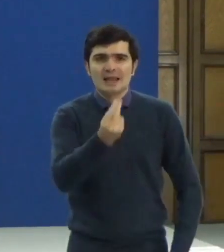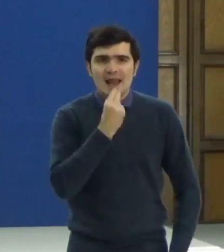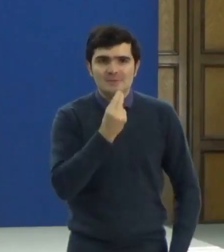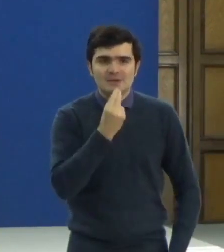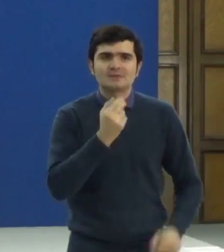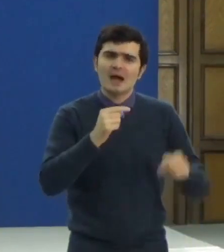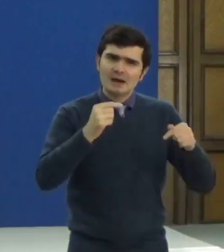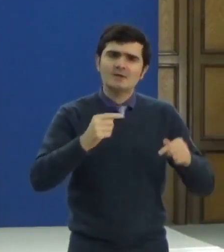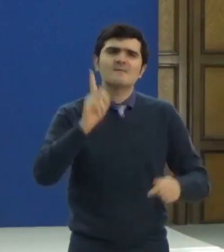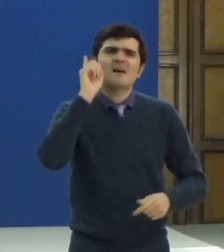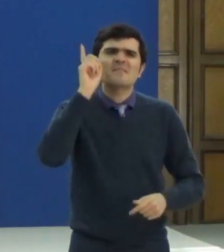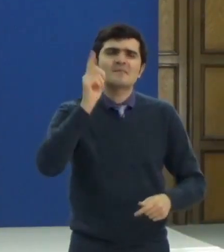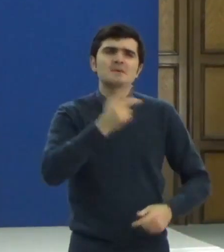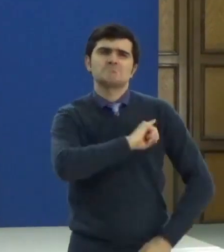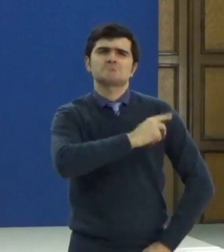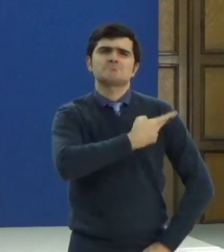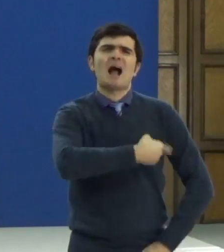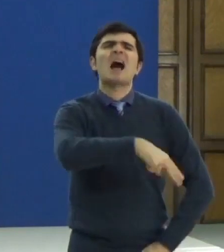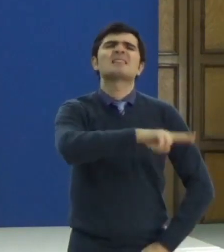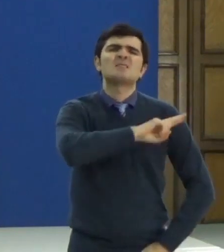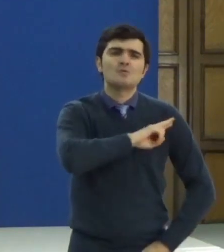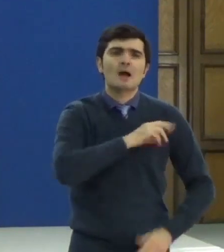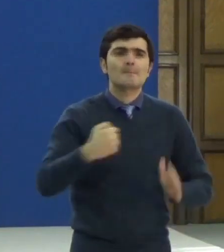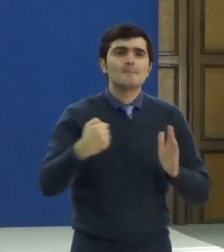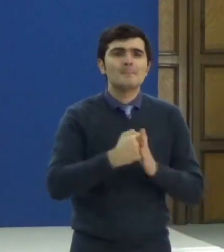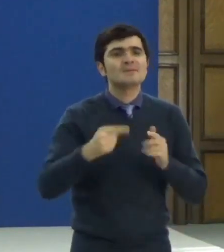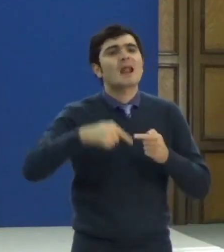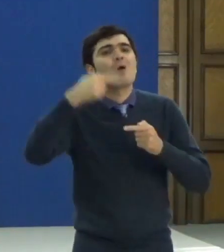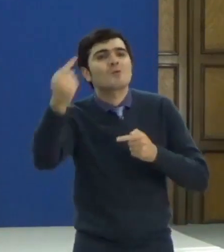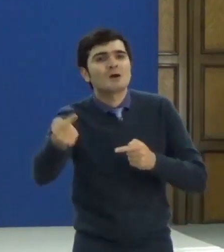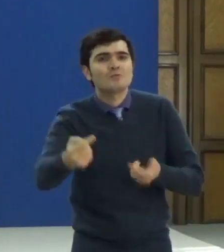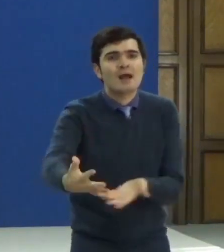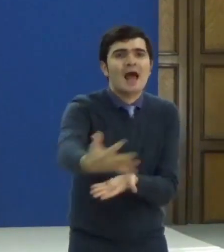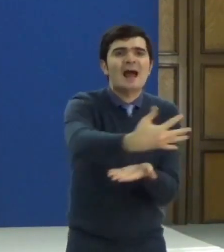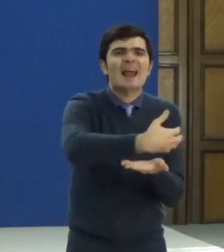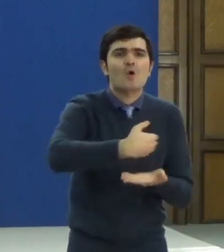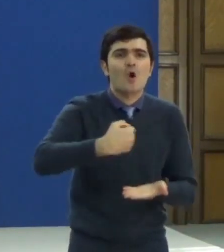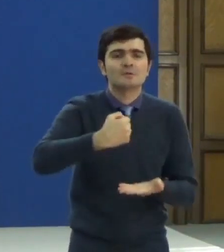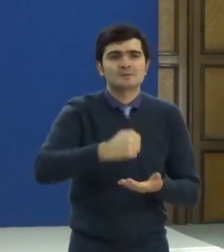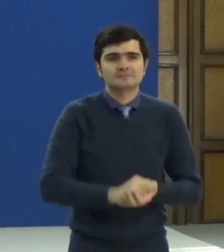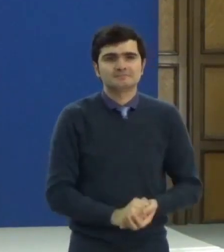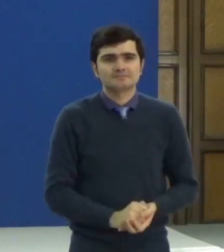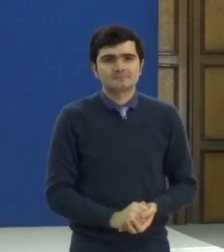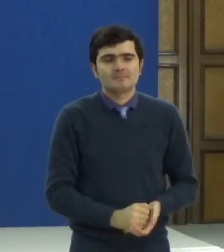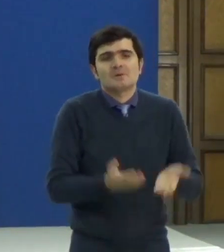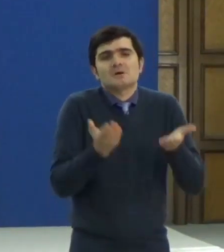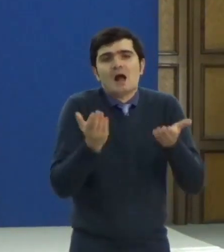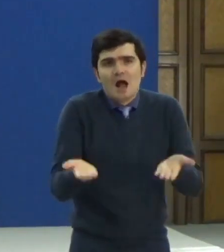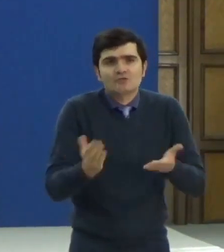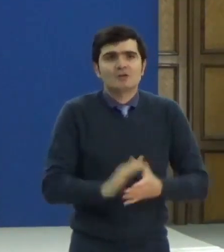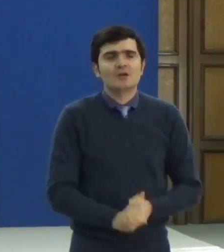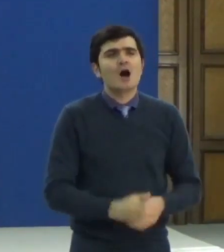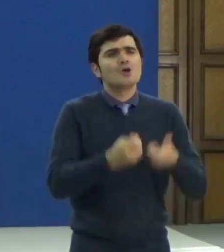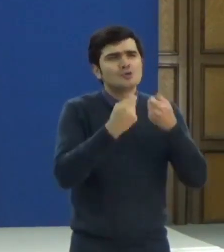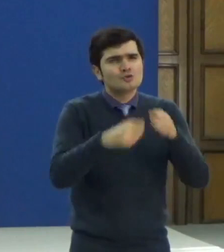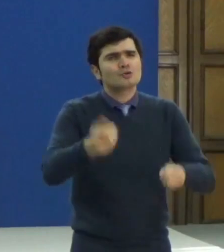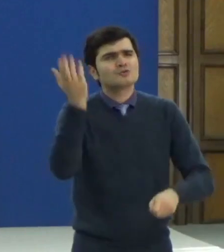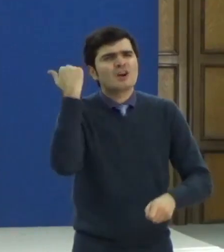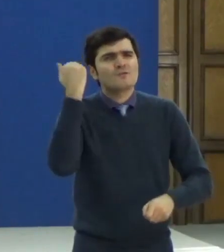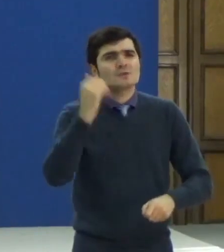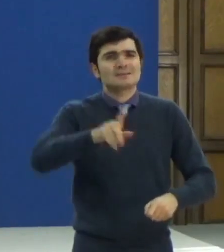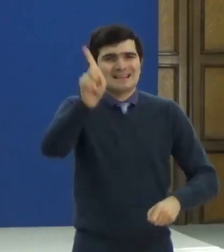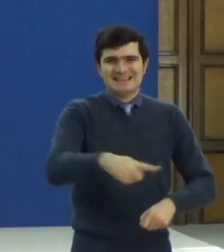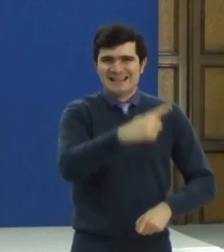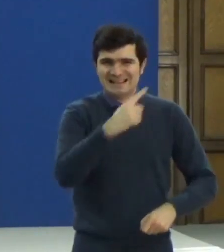fie asigurată până la următoarea recoltă. Așadar, tot ceea ce a fost interzis la